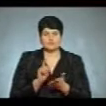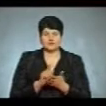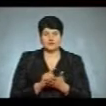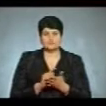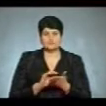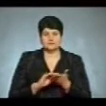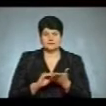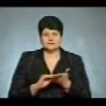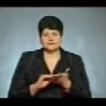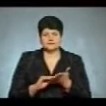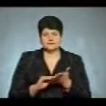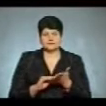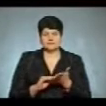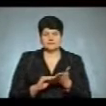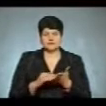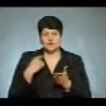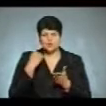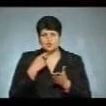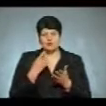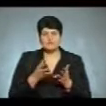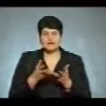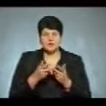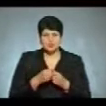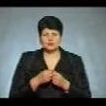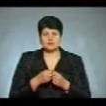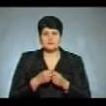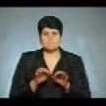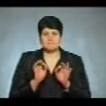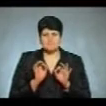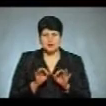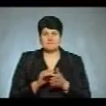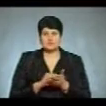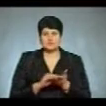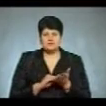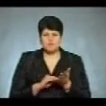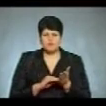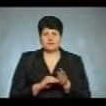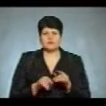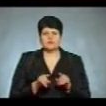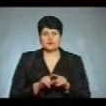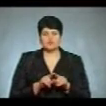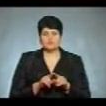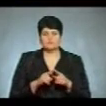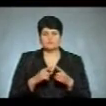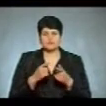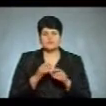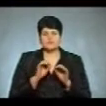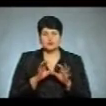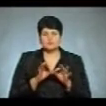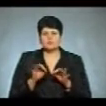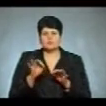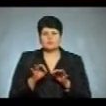заповнені бути особові рахунки, правильно заповнені, також відомості про осіб зі